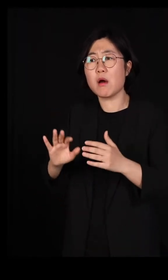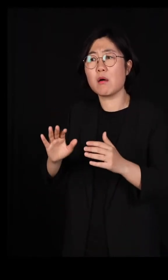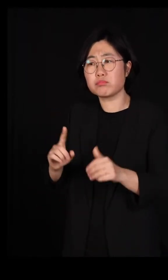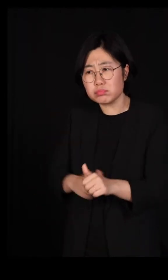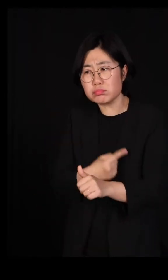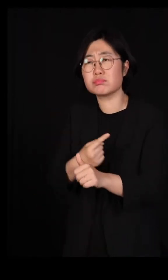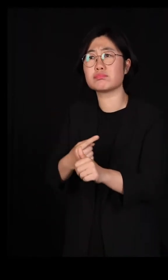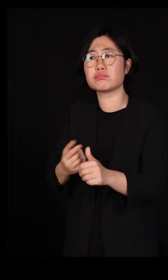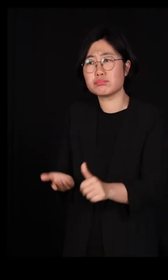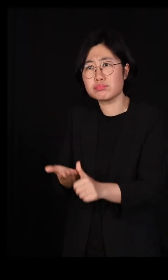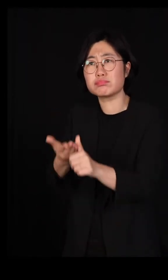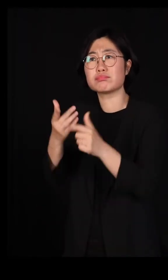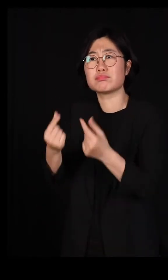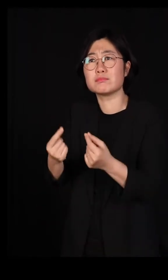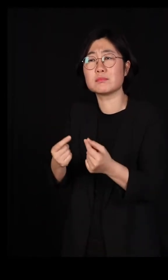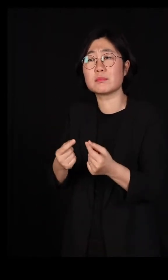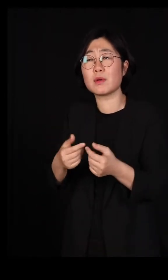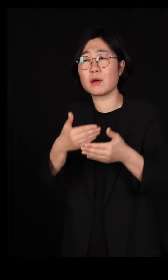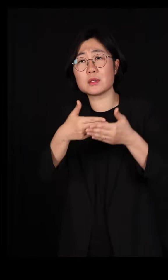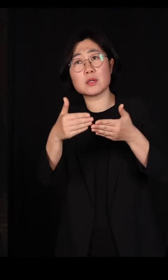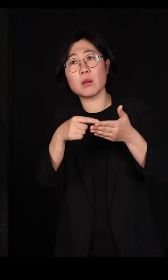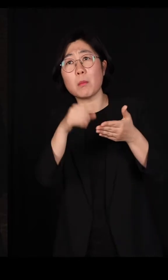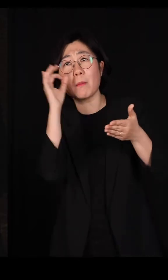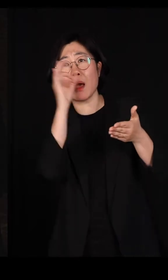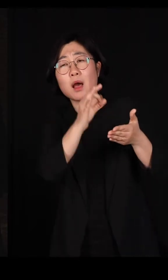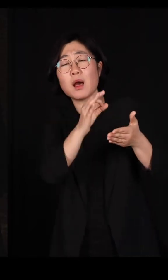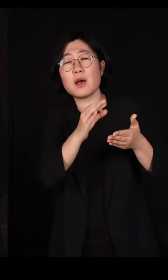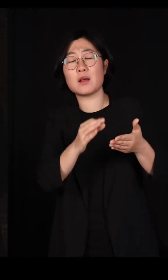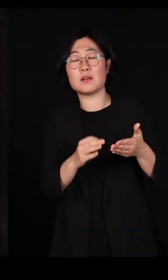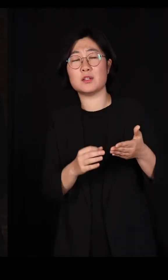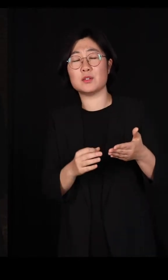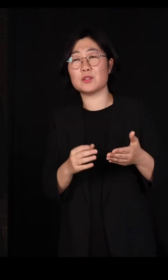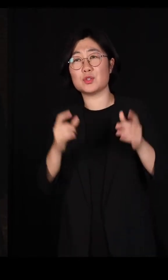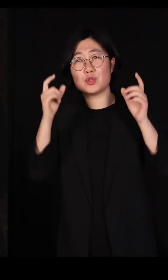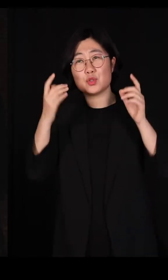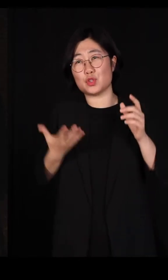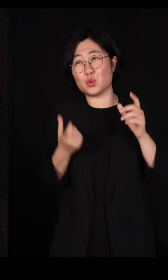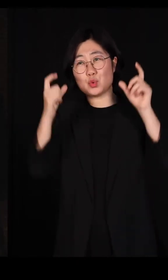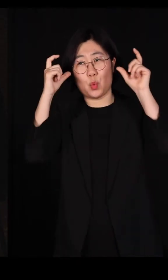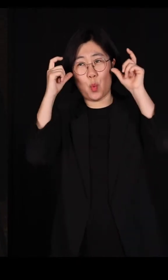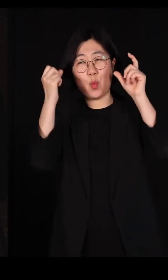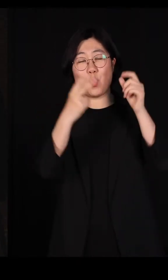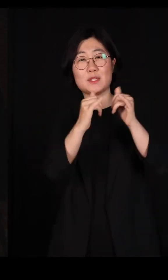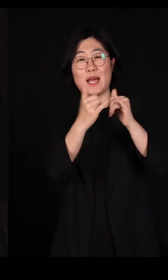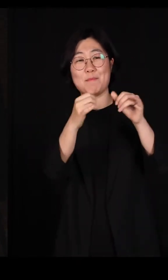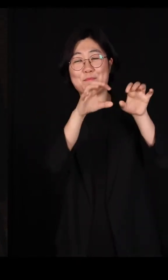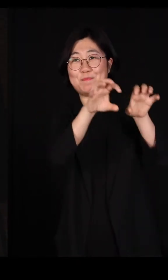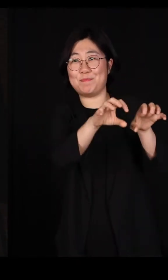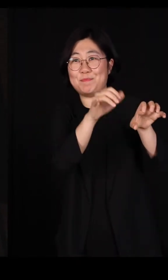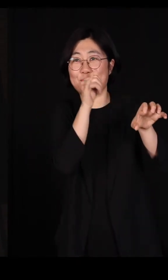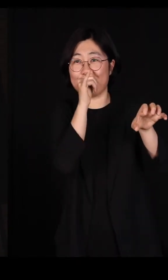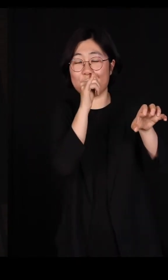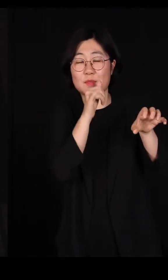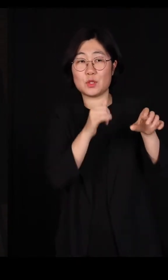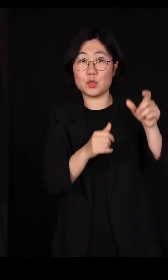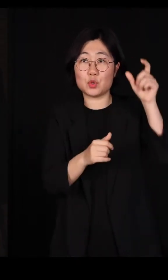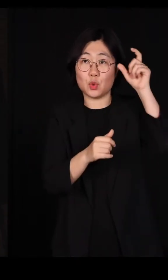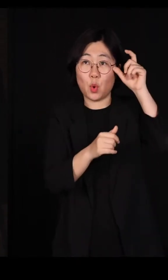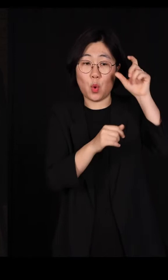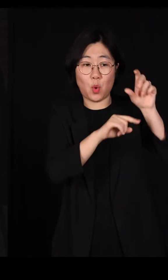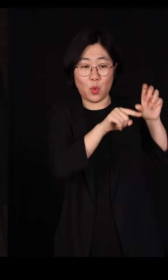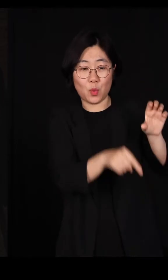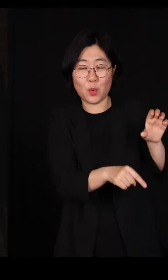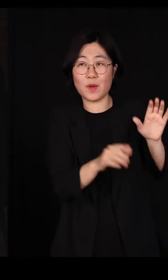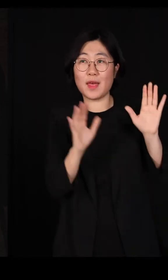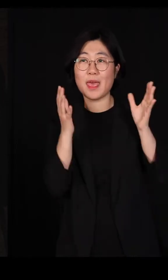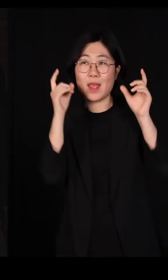자연스럽게 그렇게 될 수는 있어요. 그런데 우리 이 그림을 한번 볼까요? 여기 젖소와 사람이 나란히 있어요.